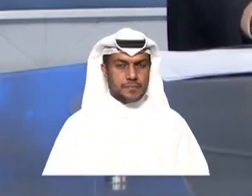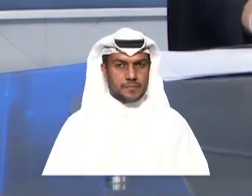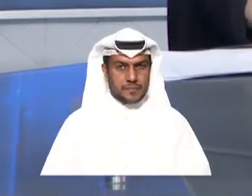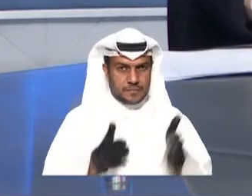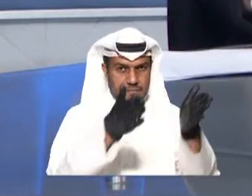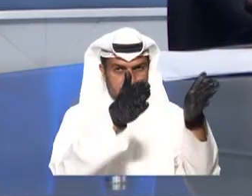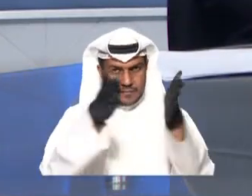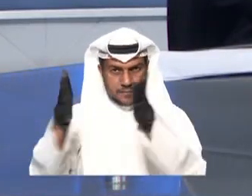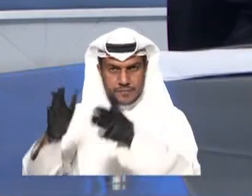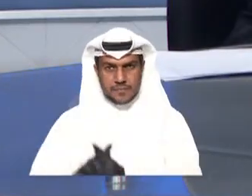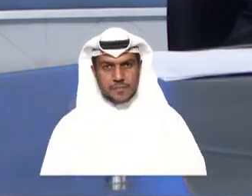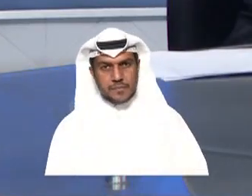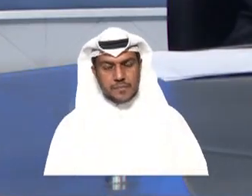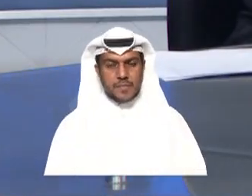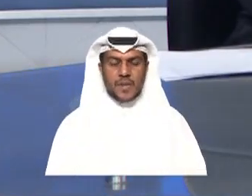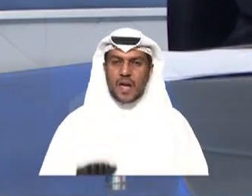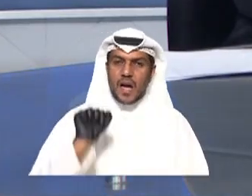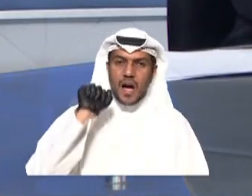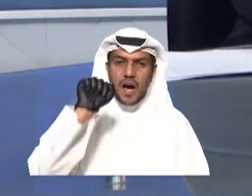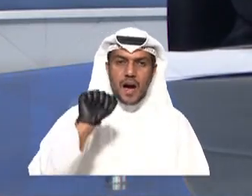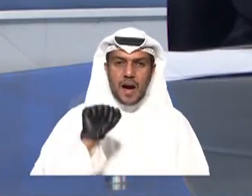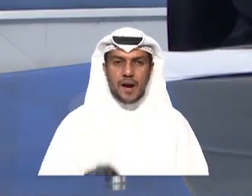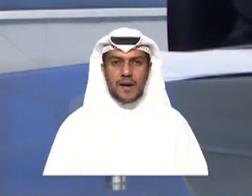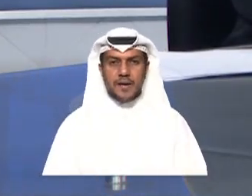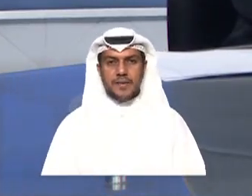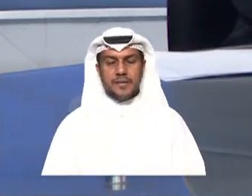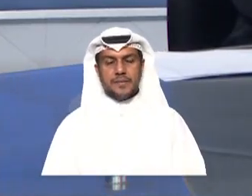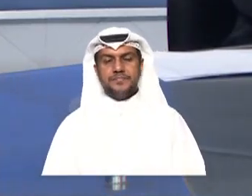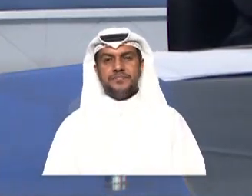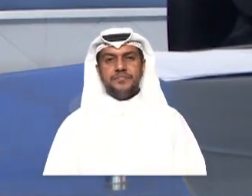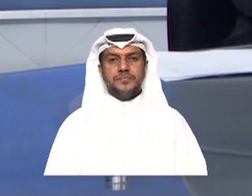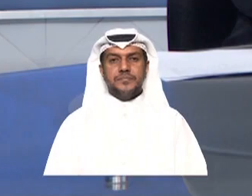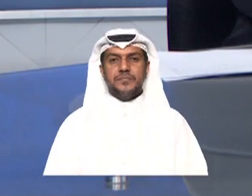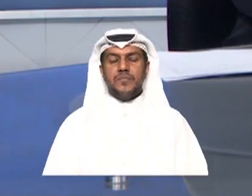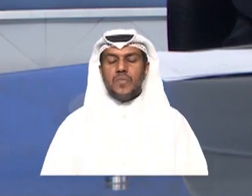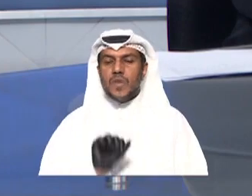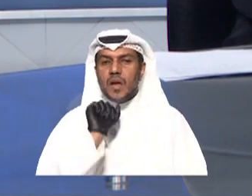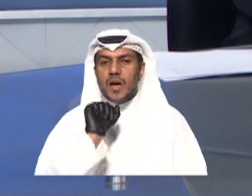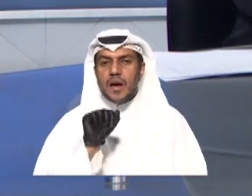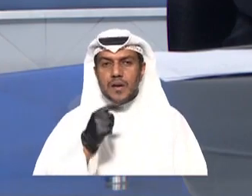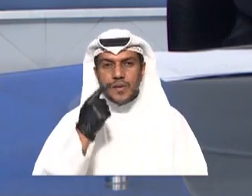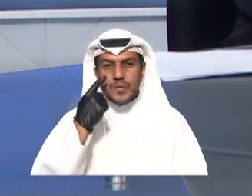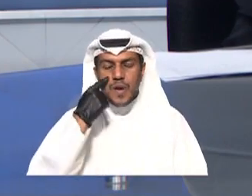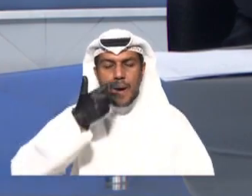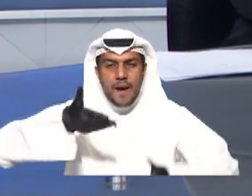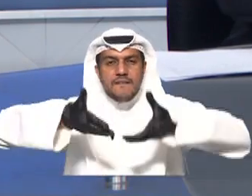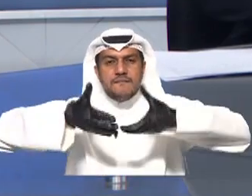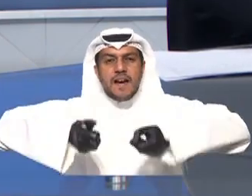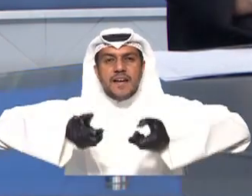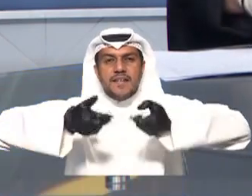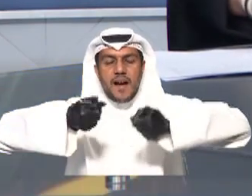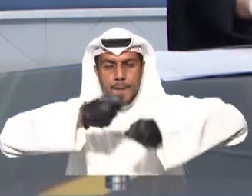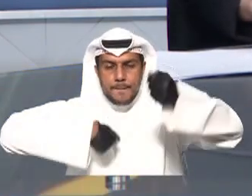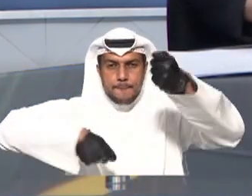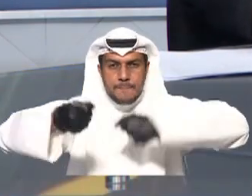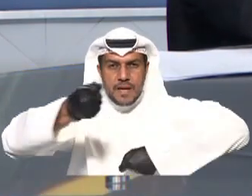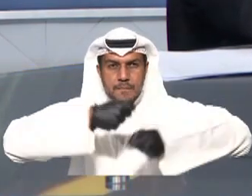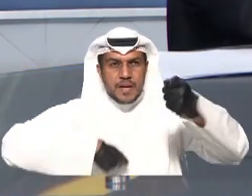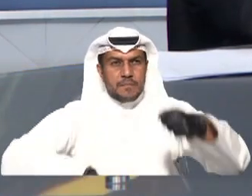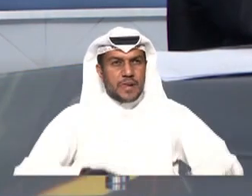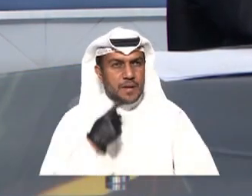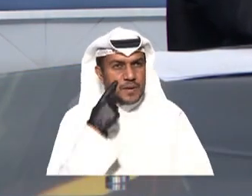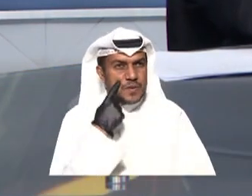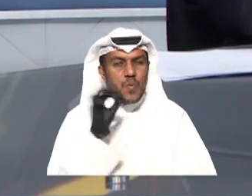قام أفراد الإدارة العامة للدفاع المدني بالإشراف وتنظيم عملية بيع اسطوانات الغاز للسكان القاطنين في